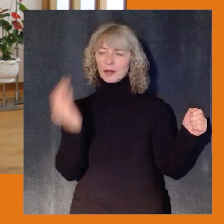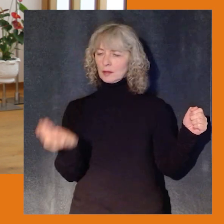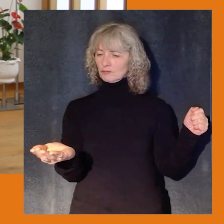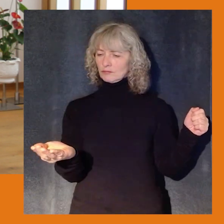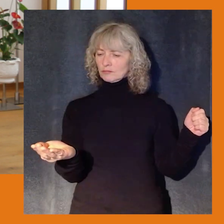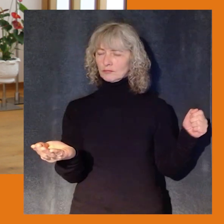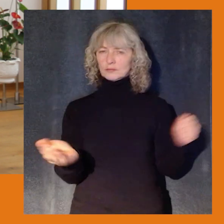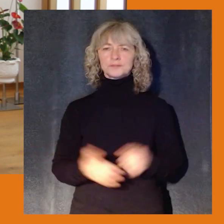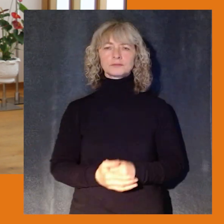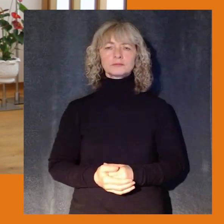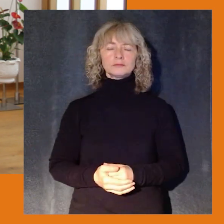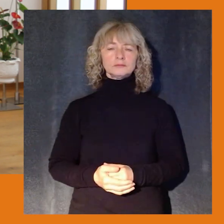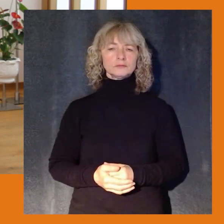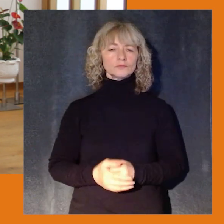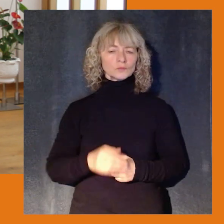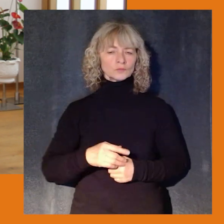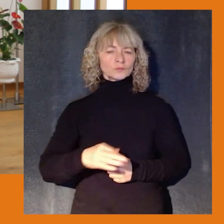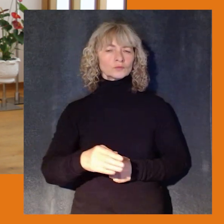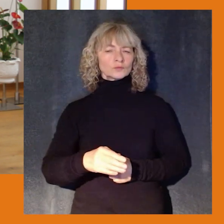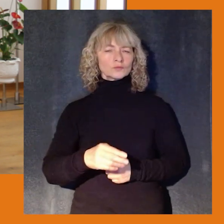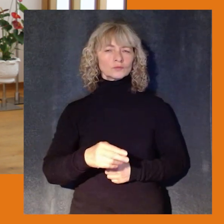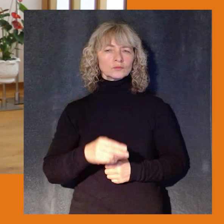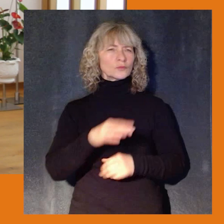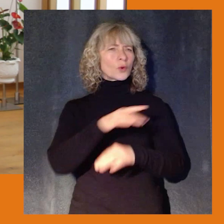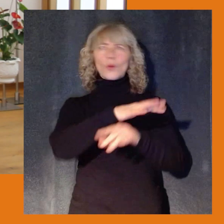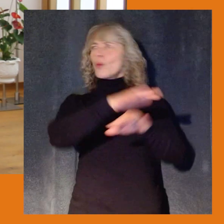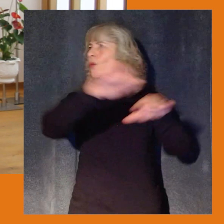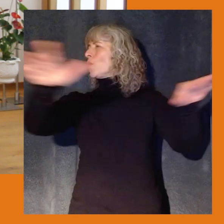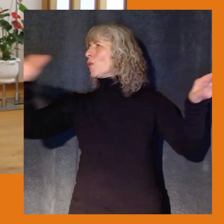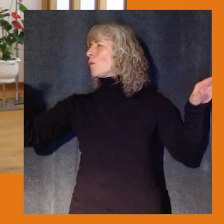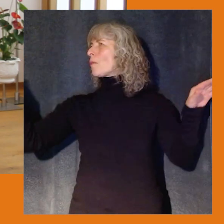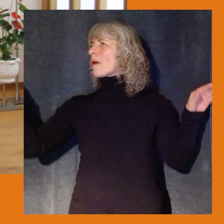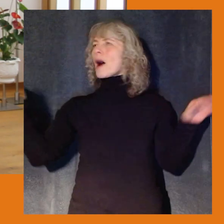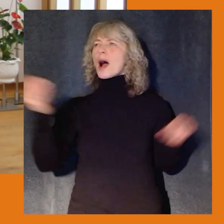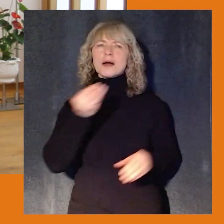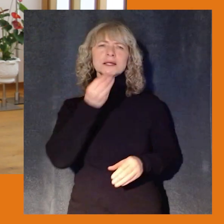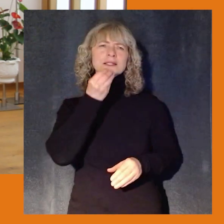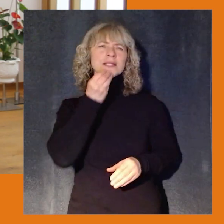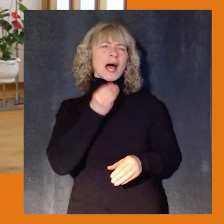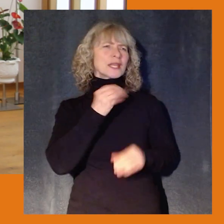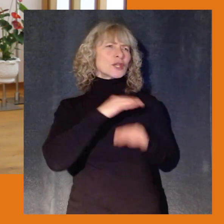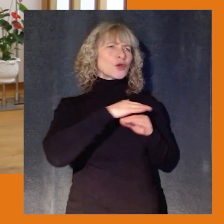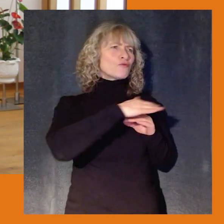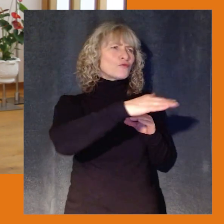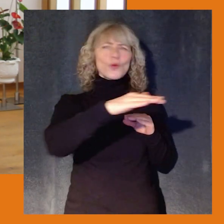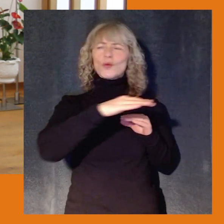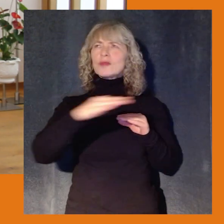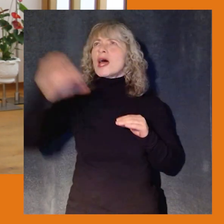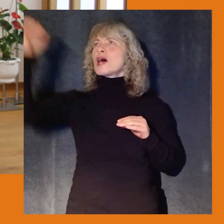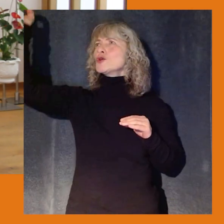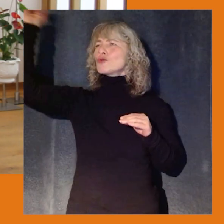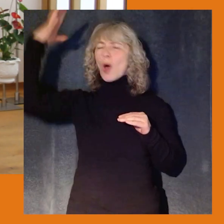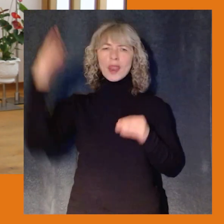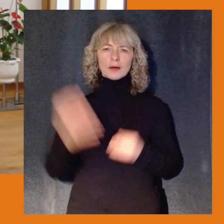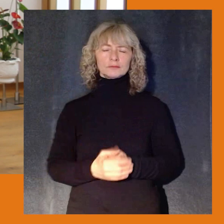Nach kurzer Zeit schon sah man, in welche Richtung man auch schaute, nur noch Wüstensand und